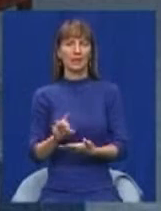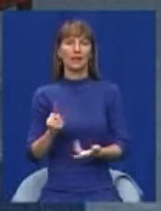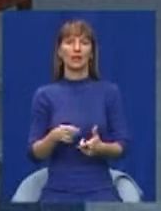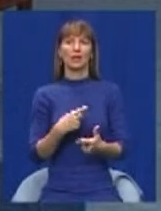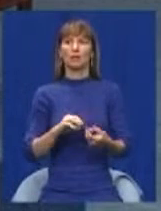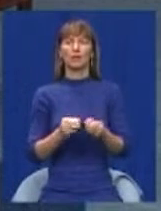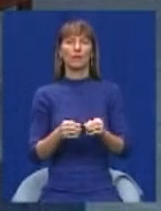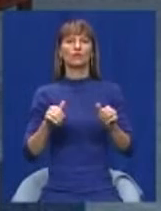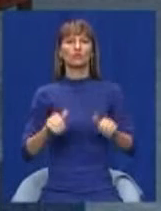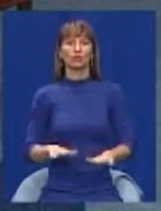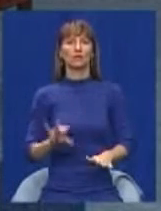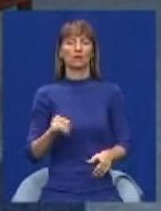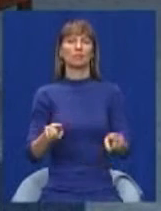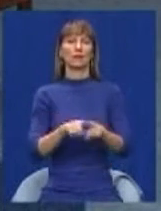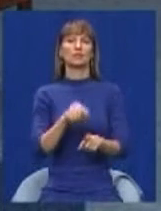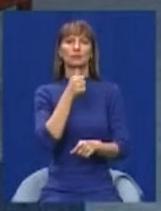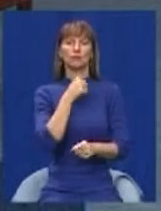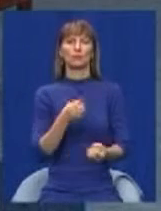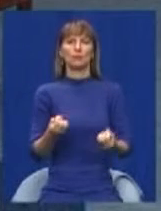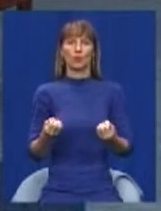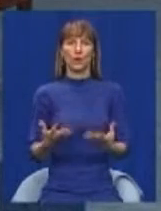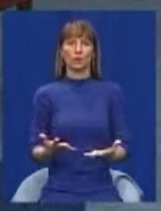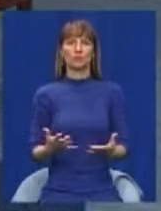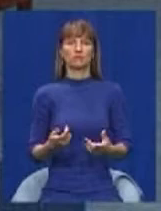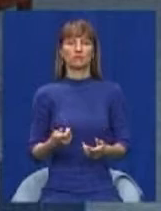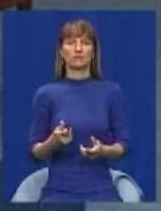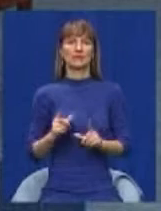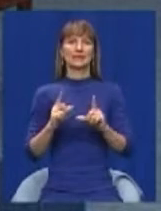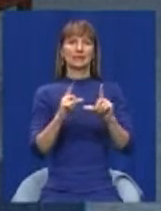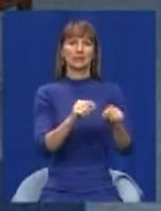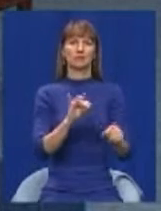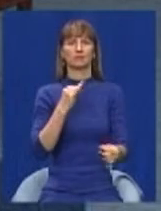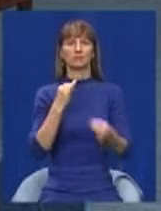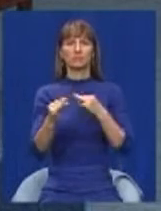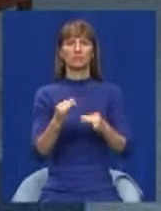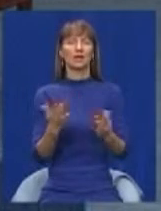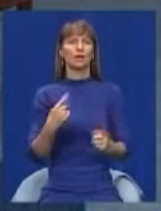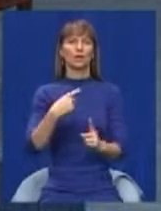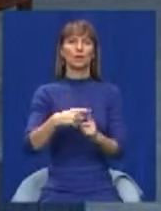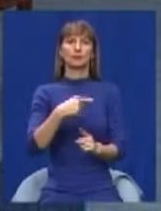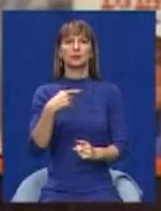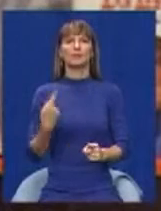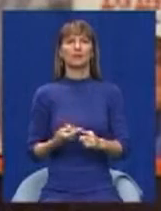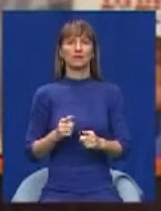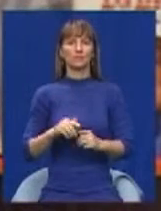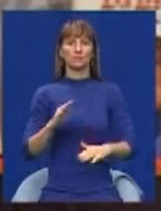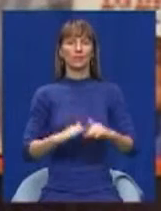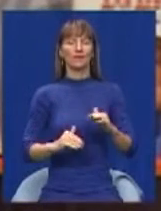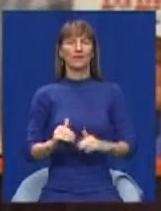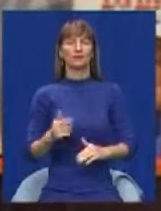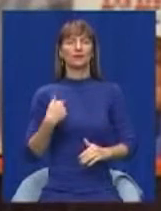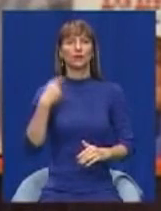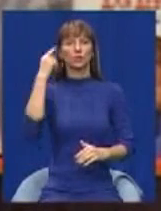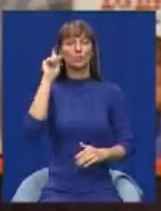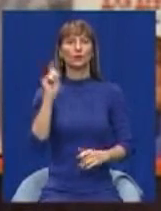проблеми вирішує. І, тобто, таким чином вона просто їздить та спілкується. Як ти вважаєш, які плюси та мінуси у цієї професії?